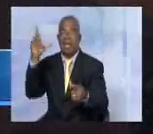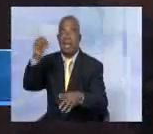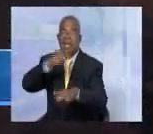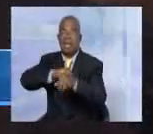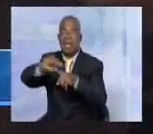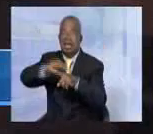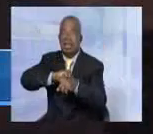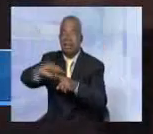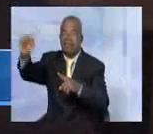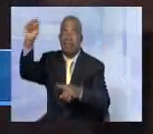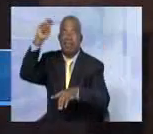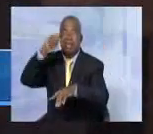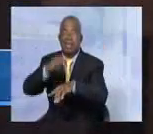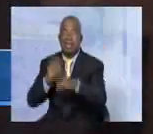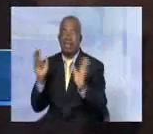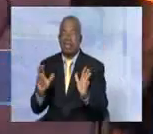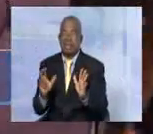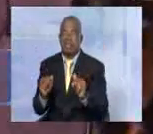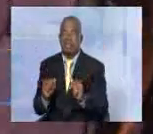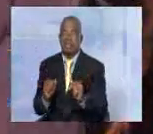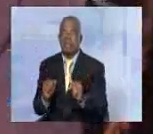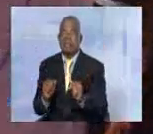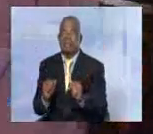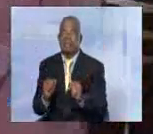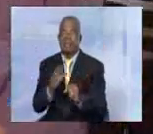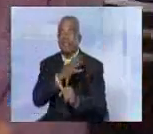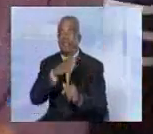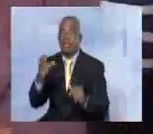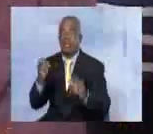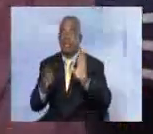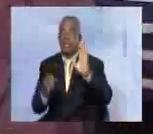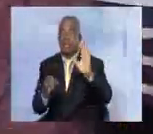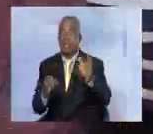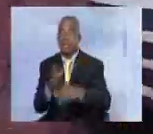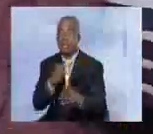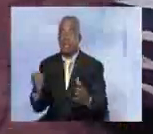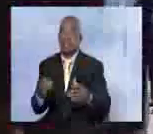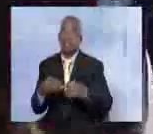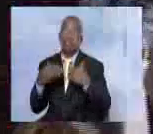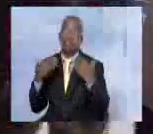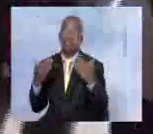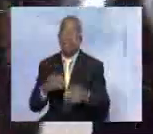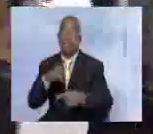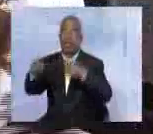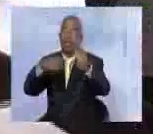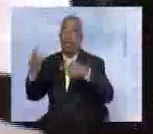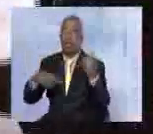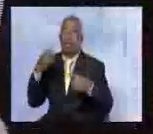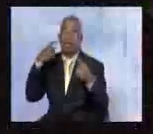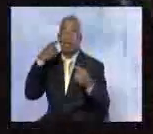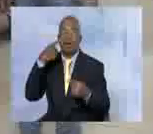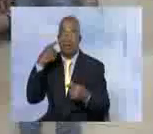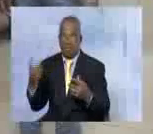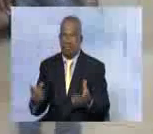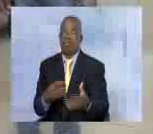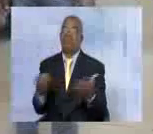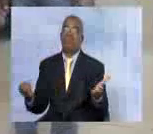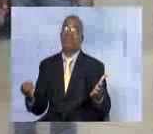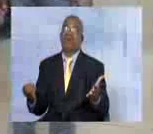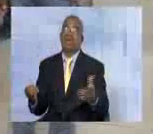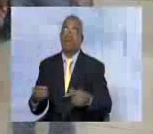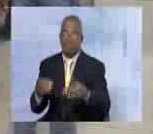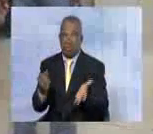rassuré les uns et les autres tout en s'engageant à prendre en compte toutes les préoccupations dans les prochains plaidoyers auprès du conseil